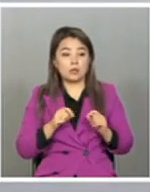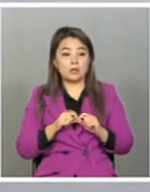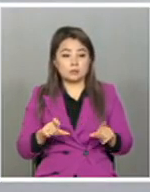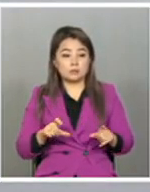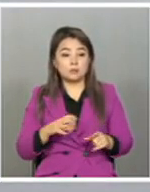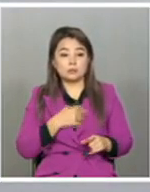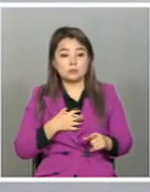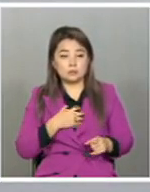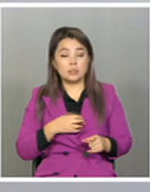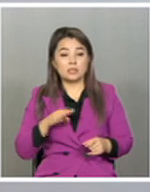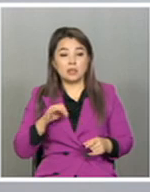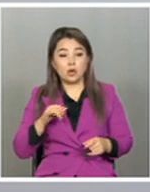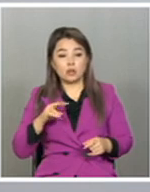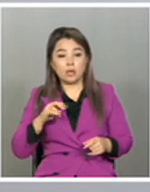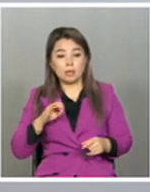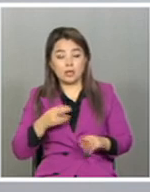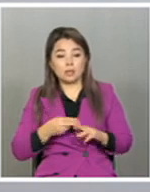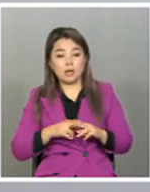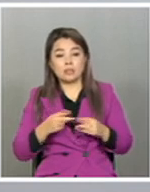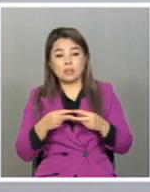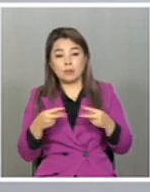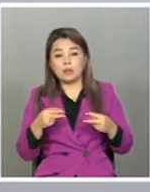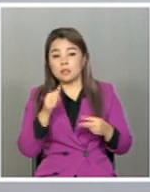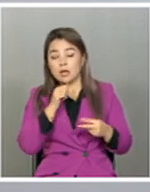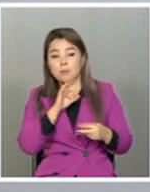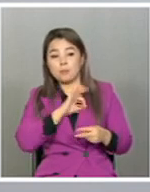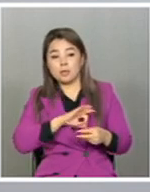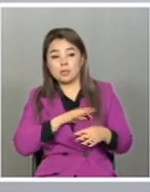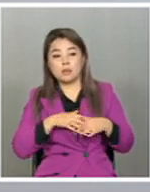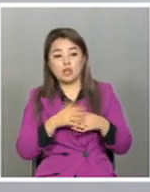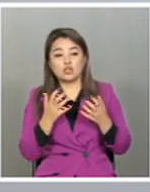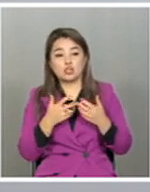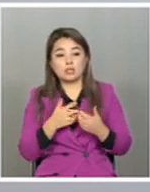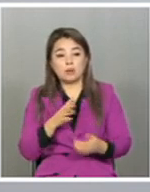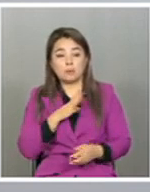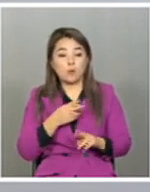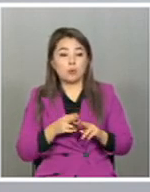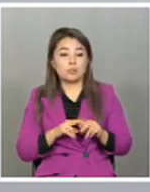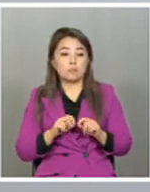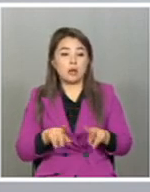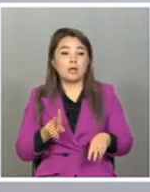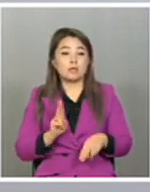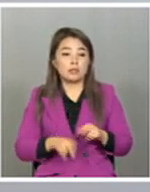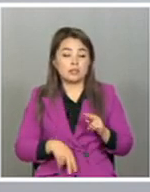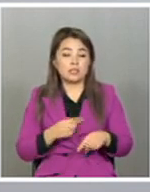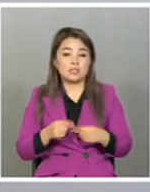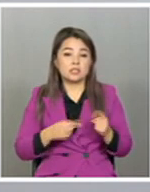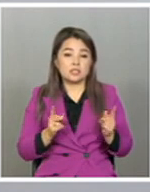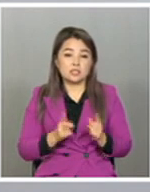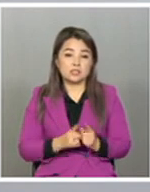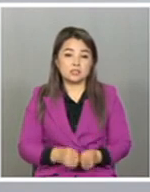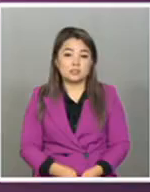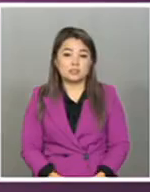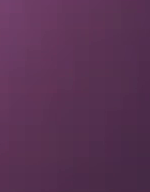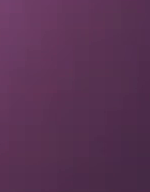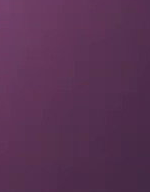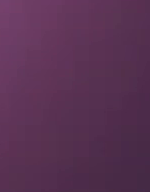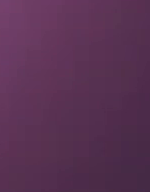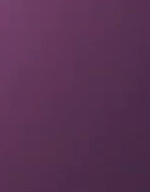негізгі тригонометриялық тепе-теңдіктерді пайдаланып есептер шығардық. Осымен сабақ аяқталды. Сау болыңыздар!